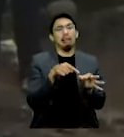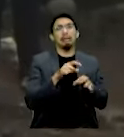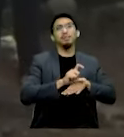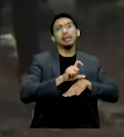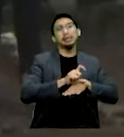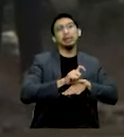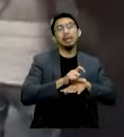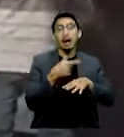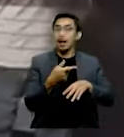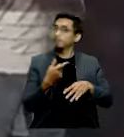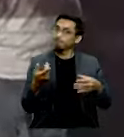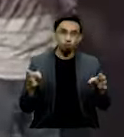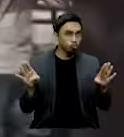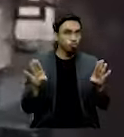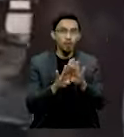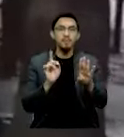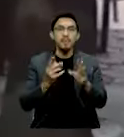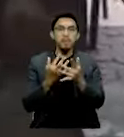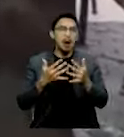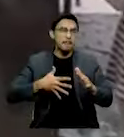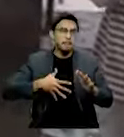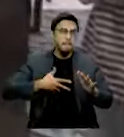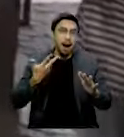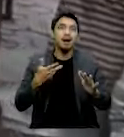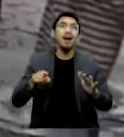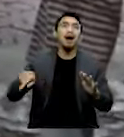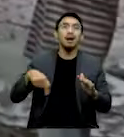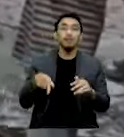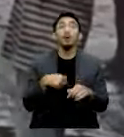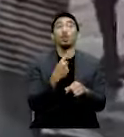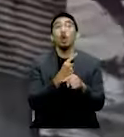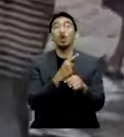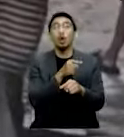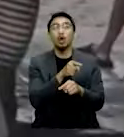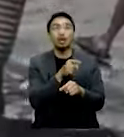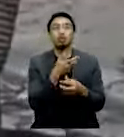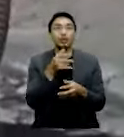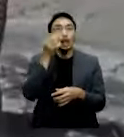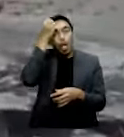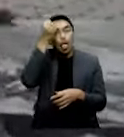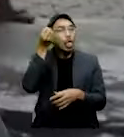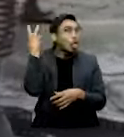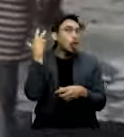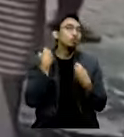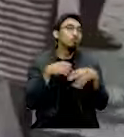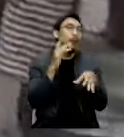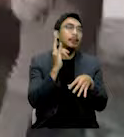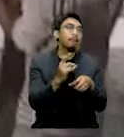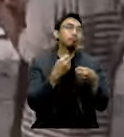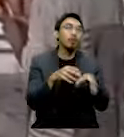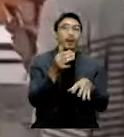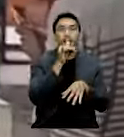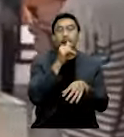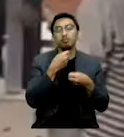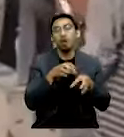masjid. Penyegelan ini merupakan kemarahan warga karena pihak toko tak menggubris peringatan warga dan secara